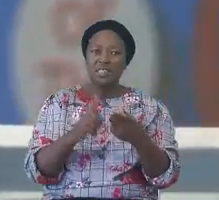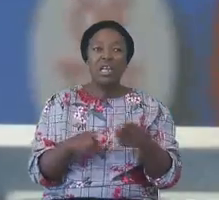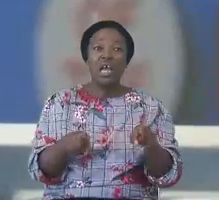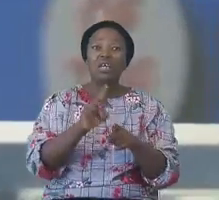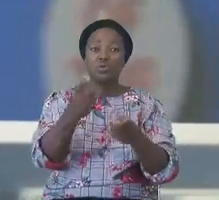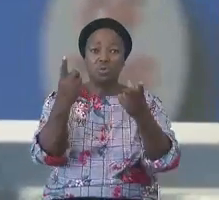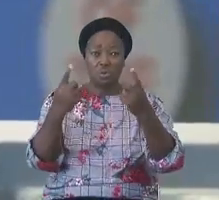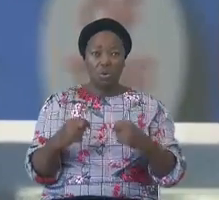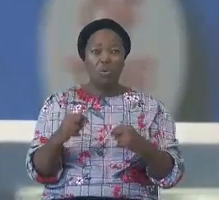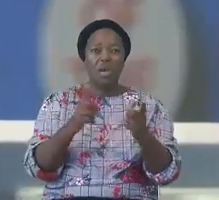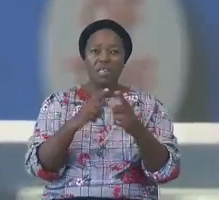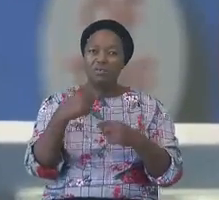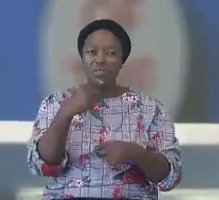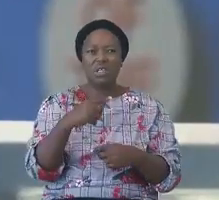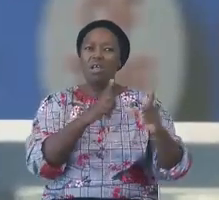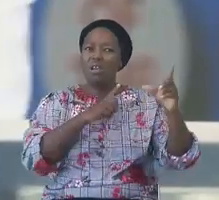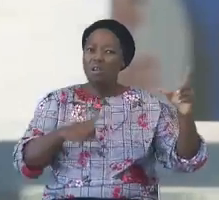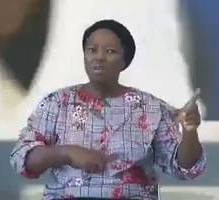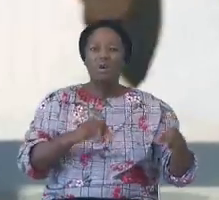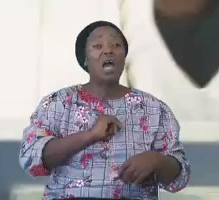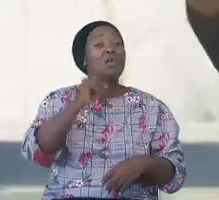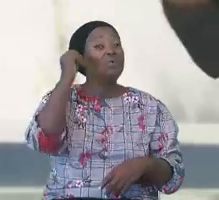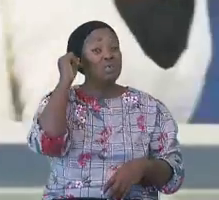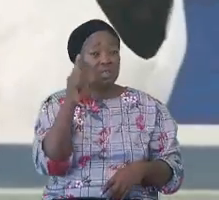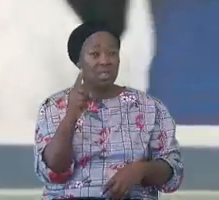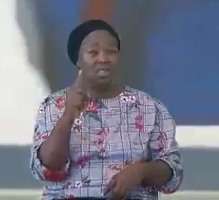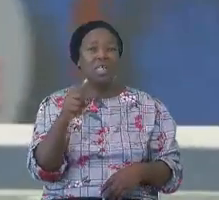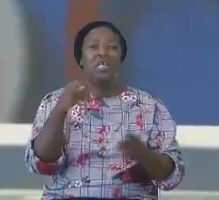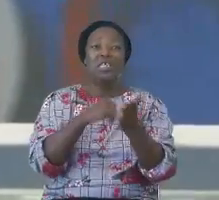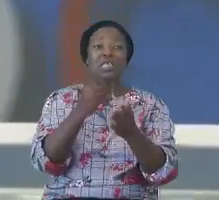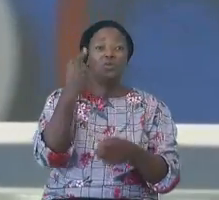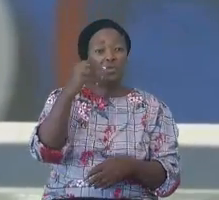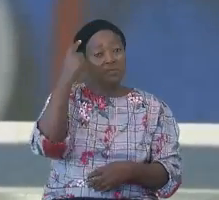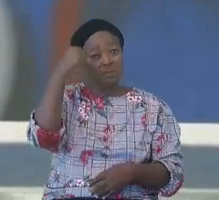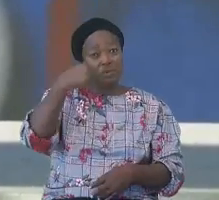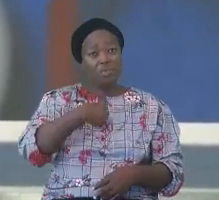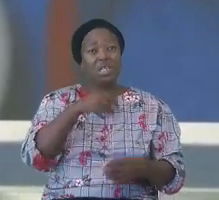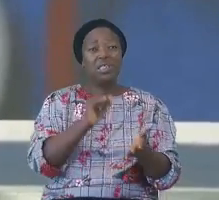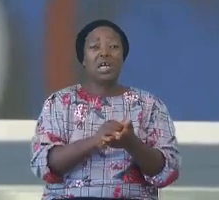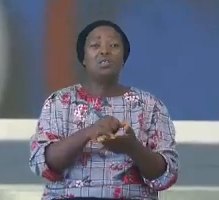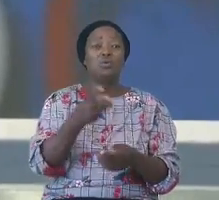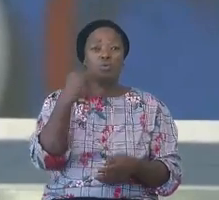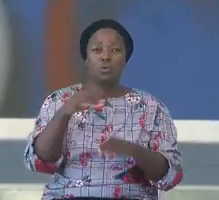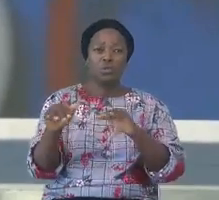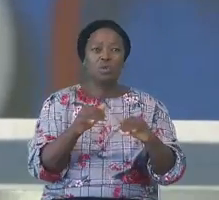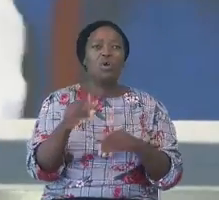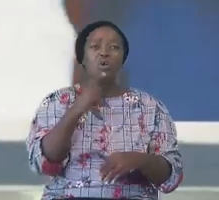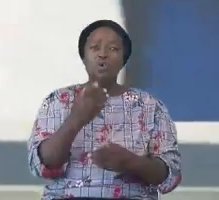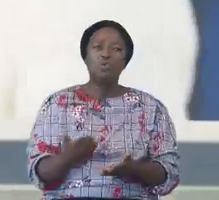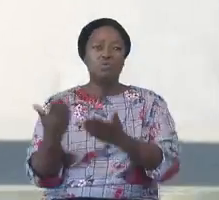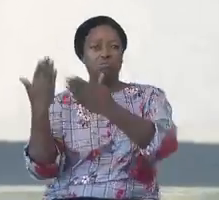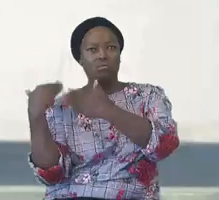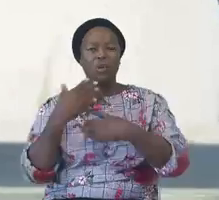qui devaient venir sur toi. Il est devenu ton substitut. Et comme tu viens, et tu dis, oh Seigneur, je